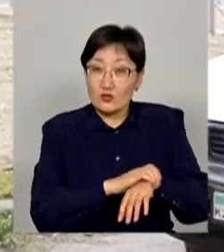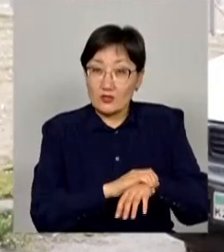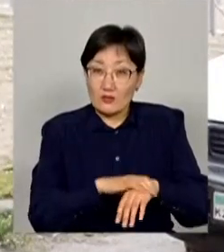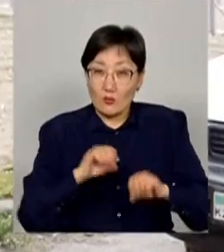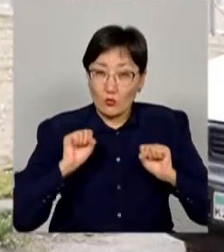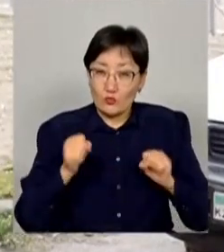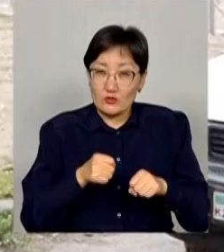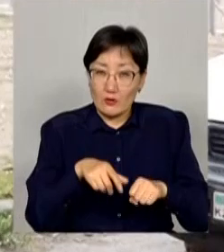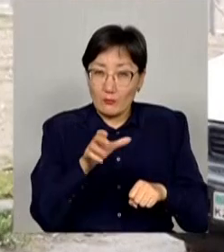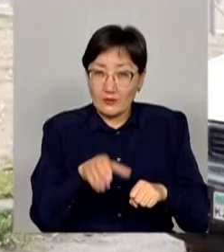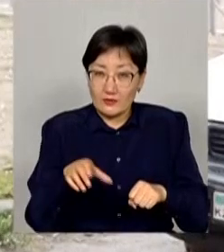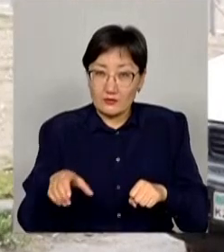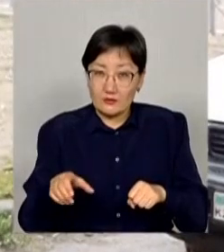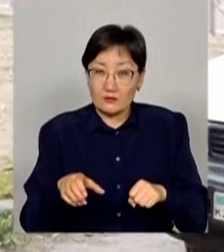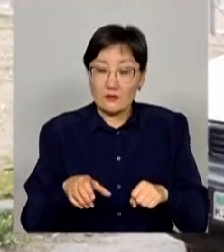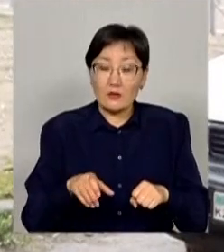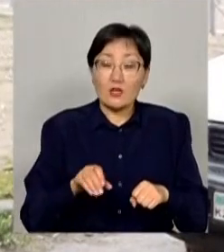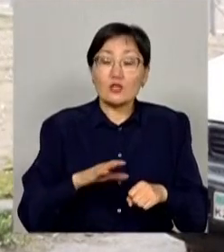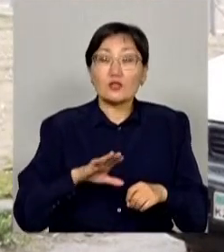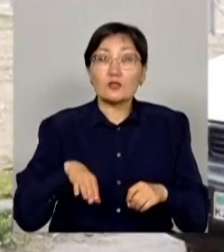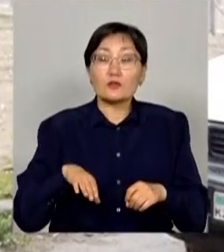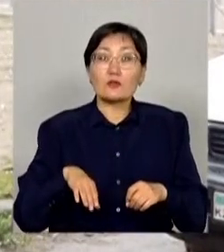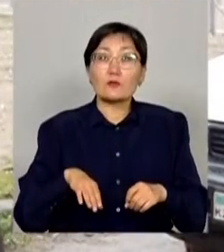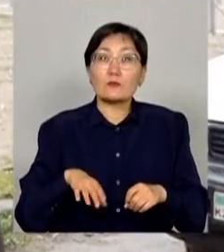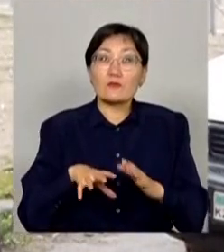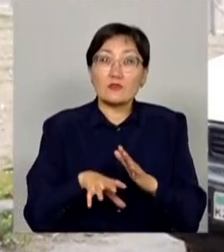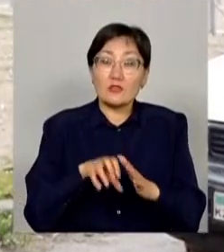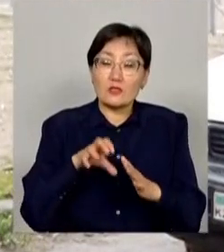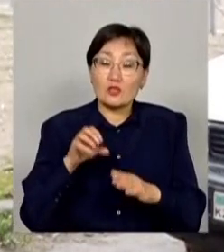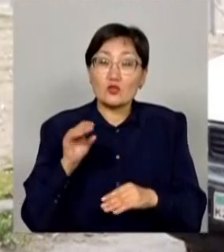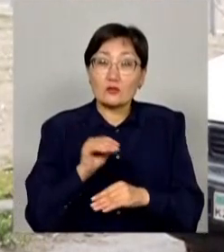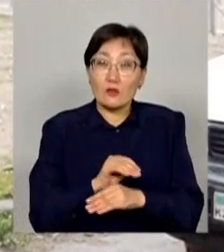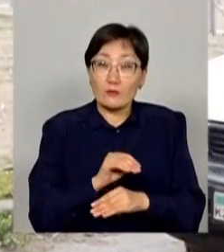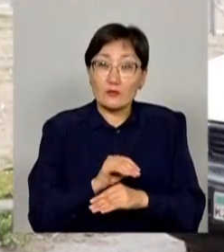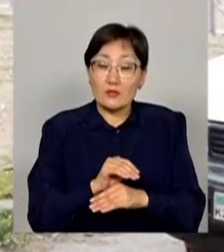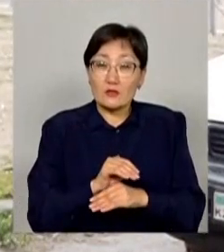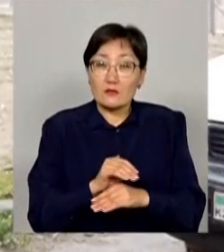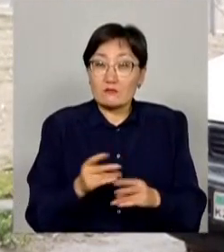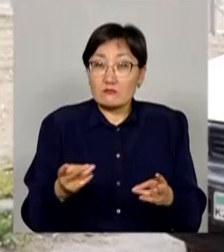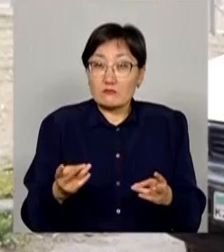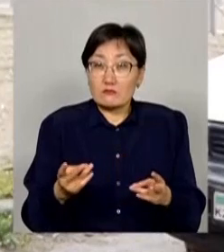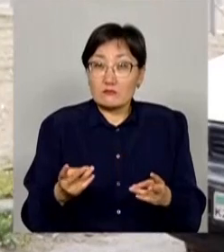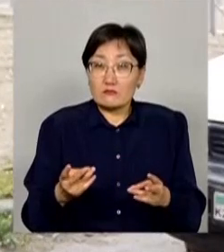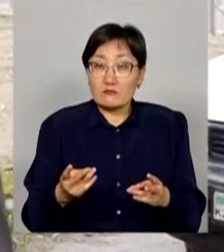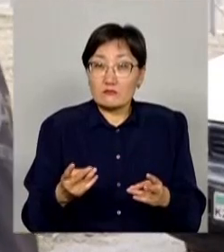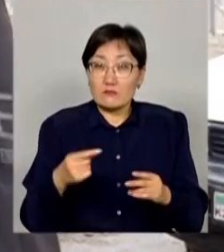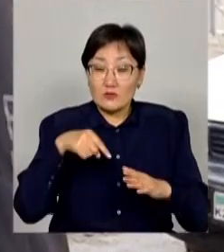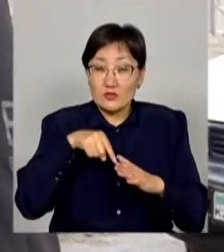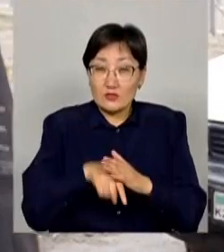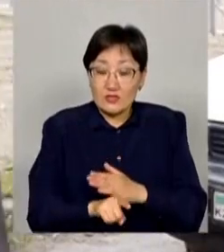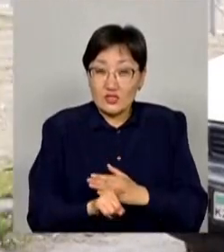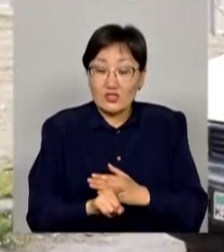батареялар. Одан кейін насос қойды дополнительный, хотя резервуарда насос